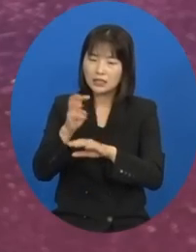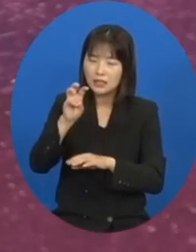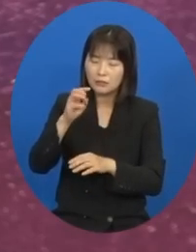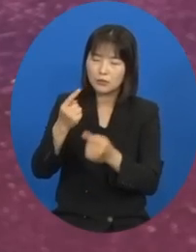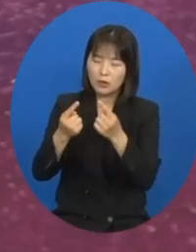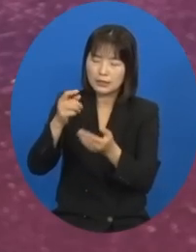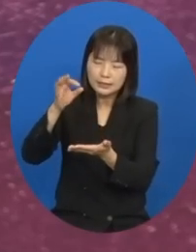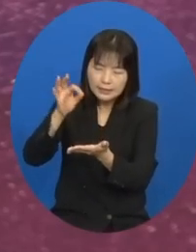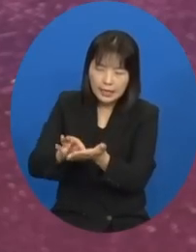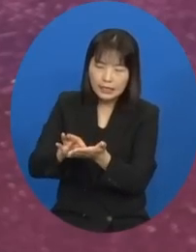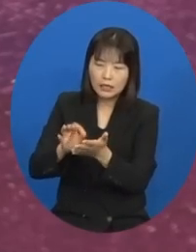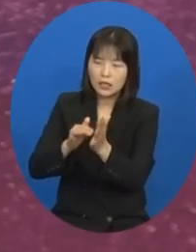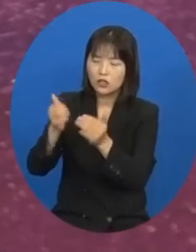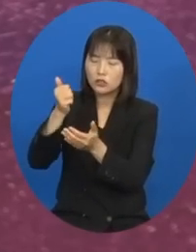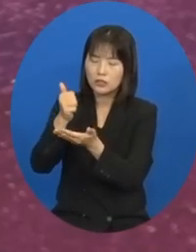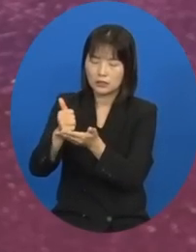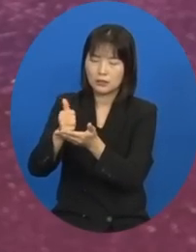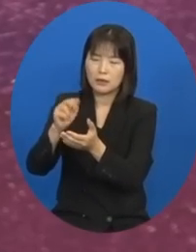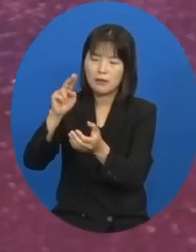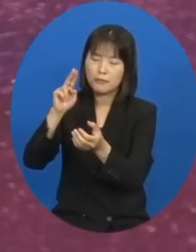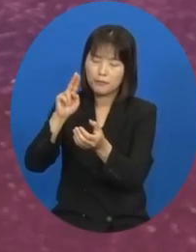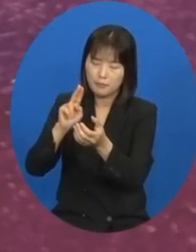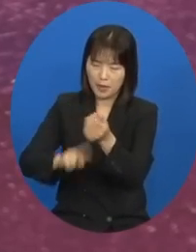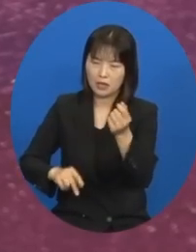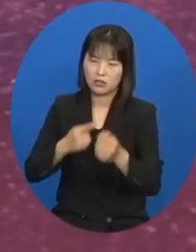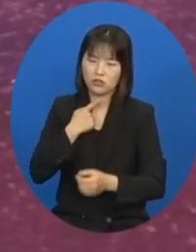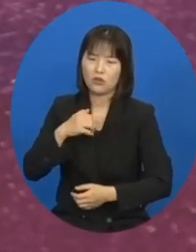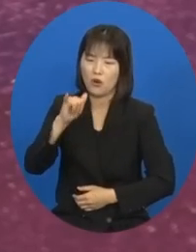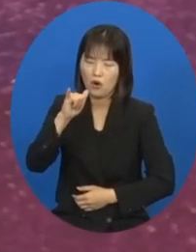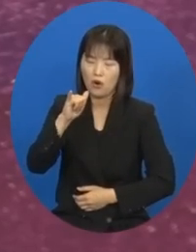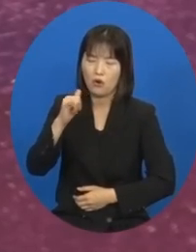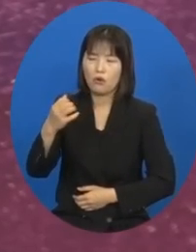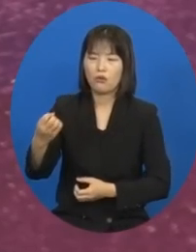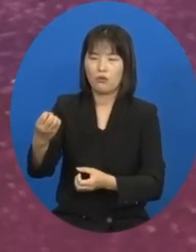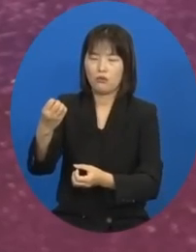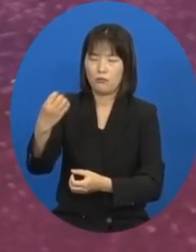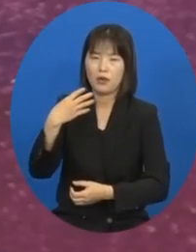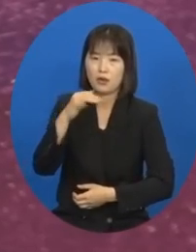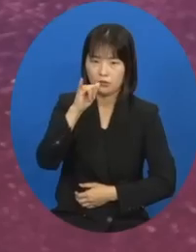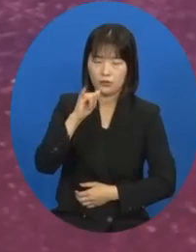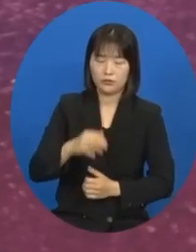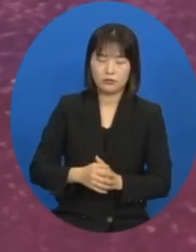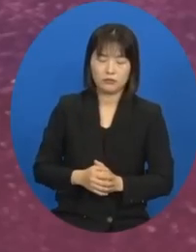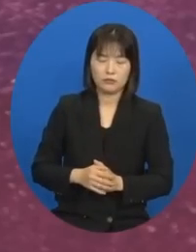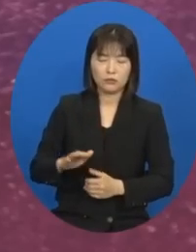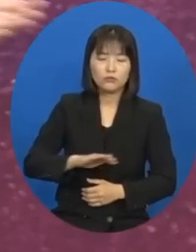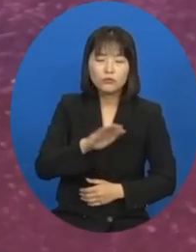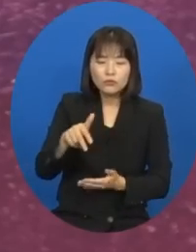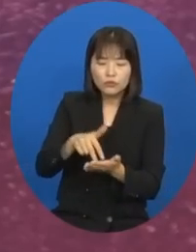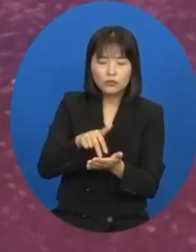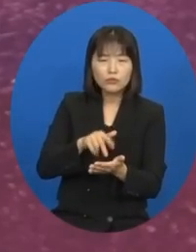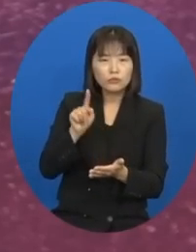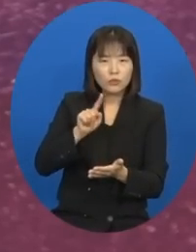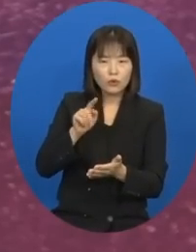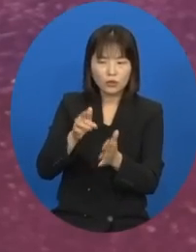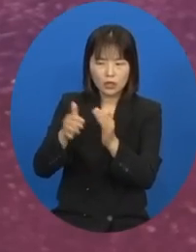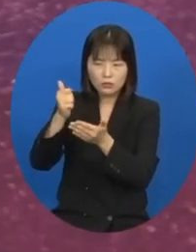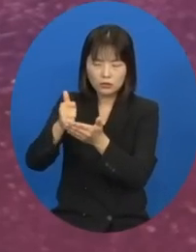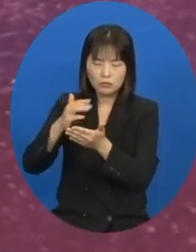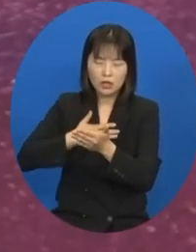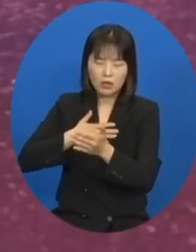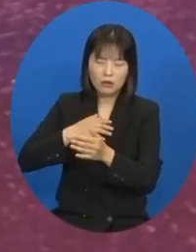않는 것 같아요 우리는 어떨까요 우리는 예수님을 마음대로 합니다 예수님을 내 마음대로